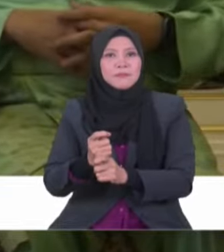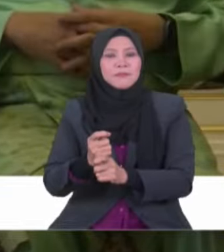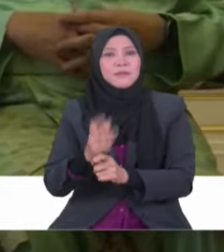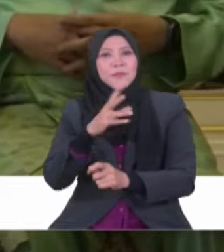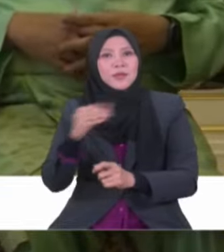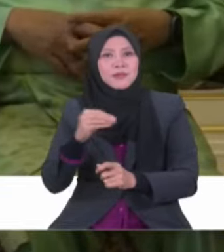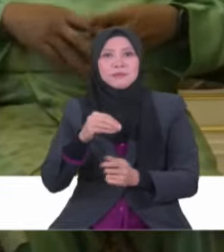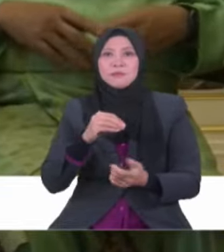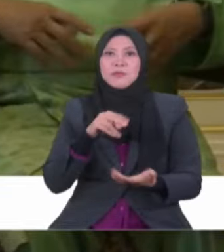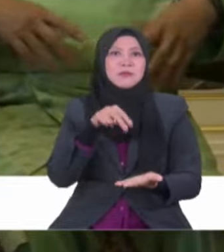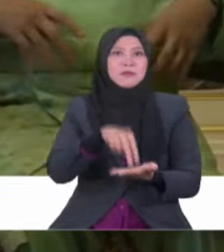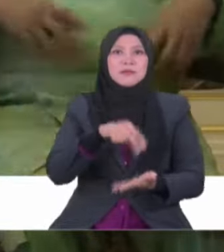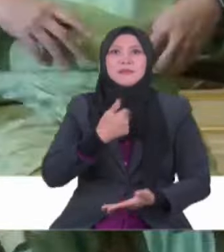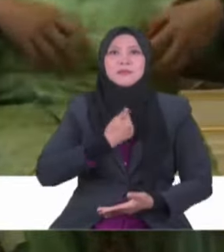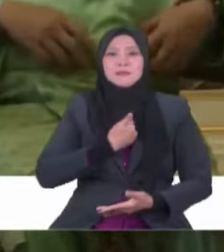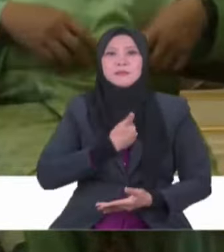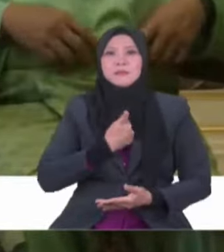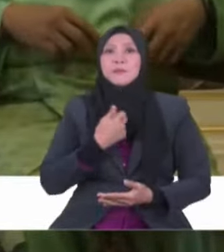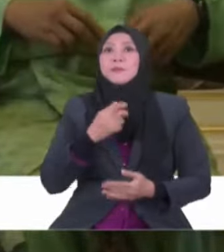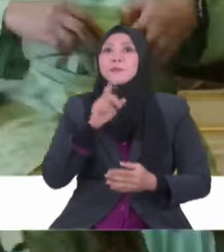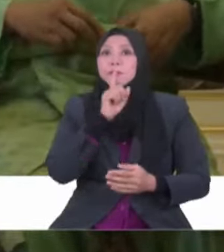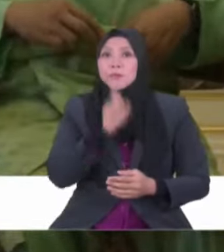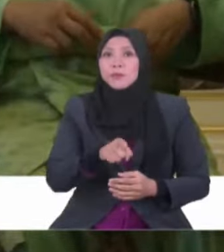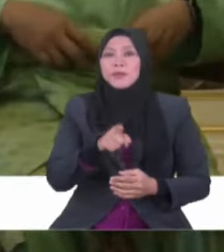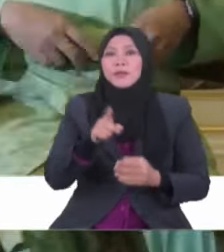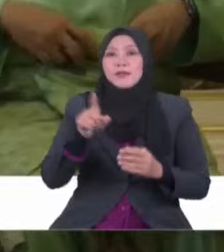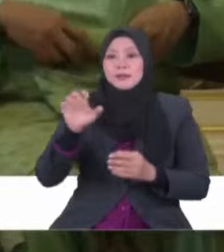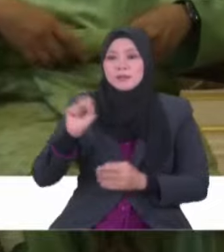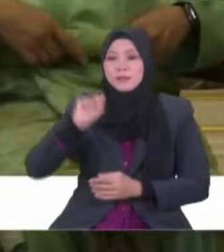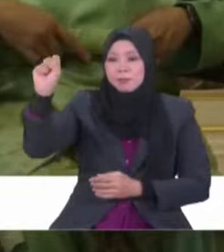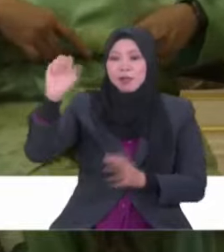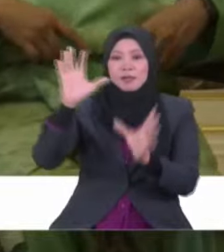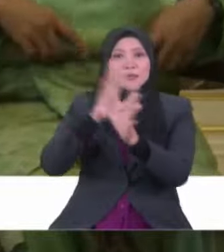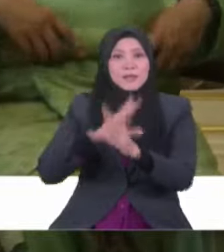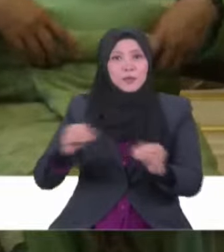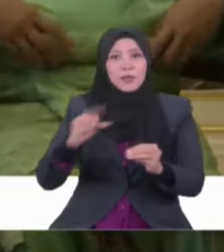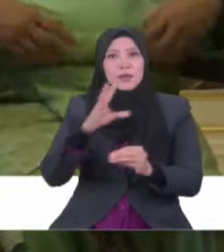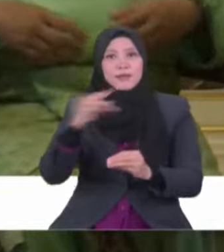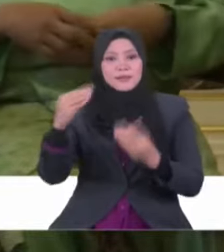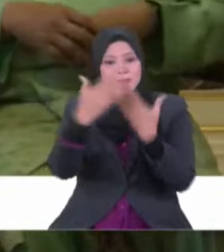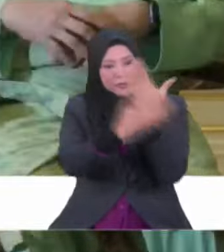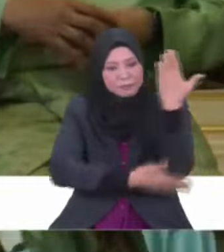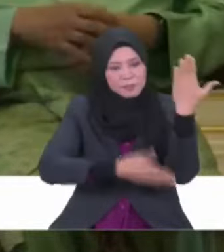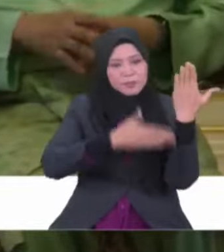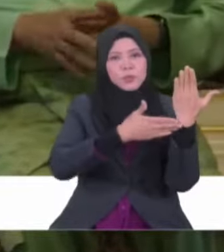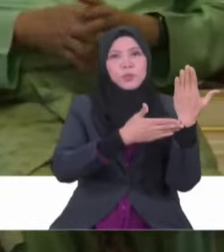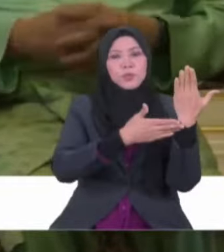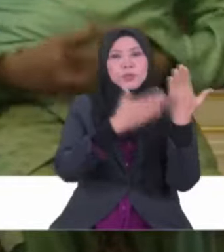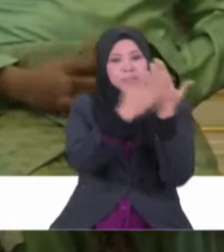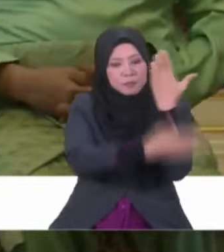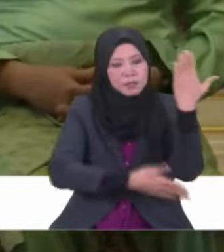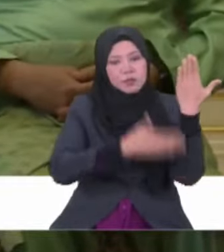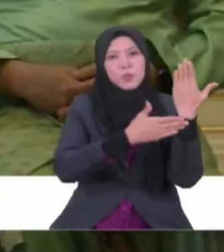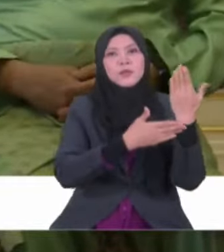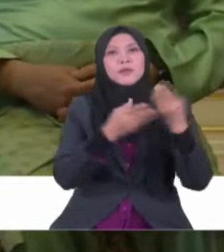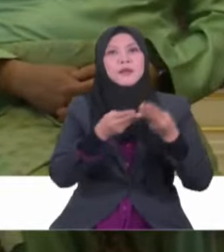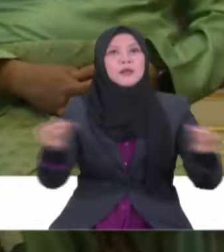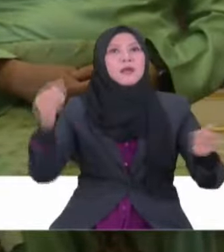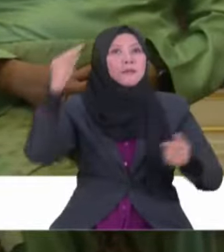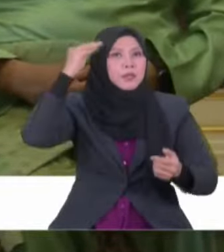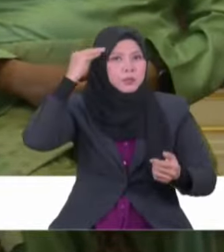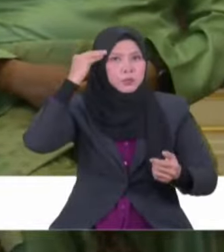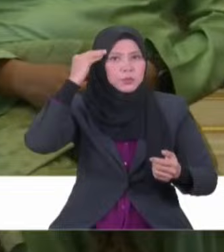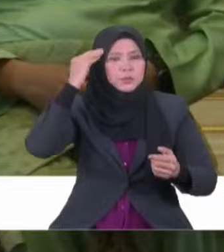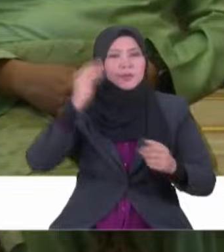dan pendirian kita bahawa entitinya adalah Sabah, Sarawak dan Semenanjung Tanah Melayu, bukan negeri-negeri.